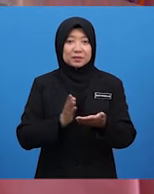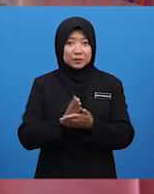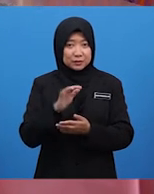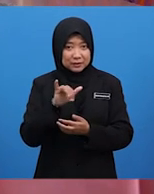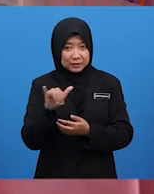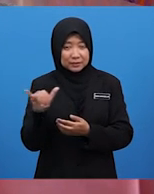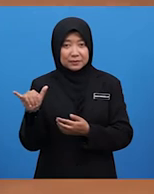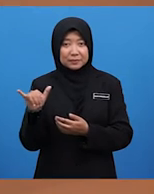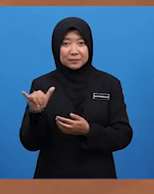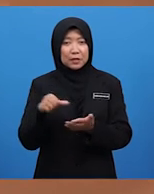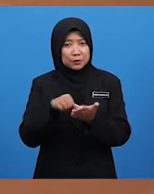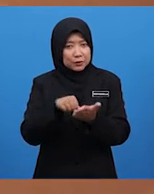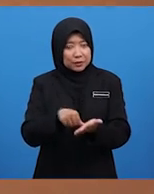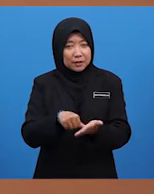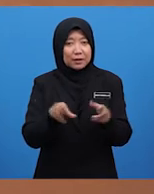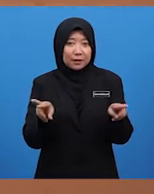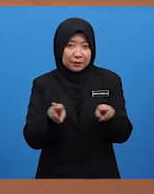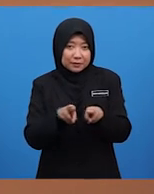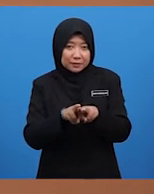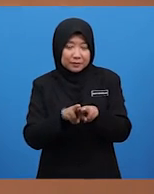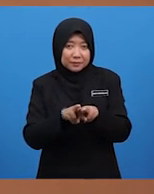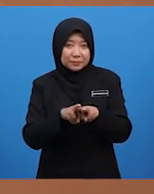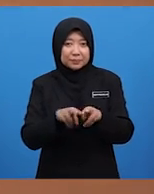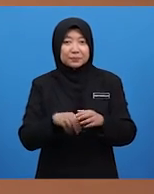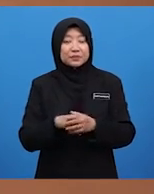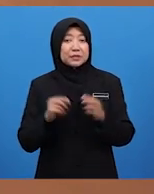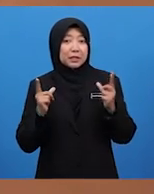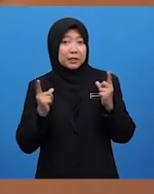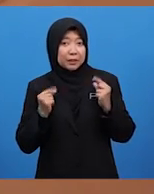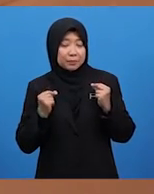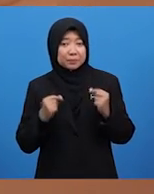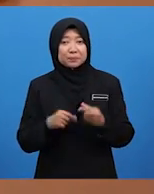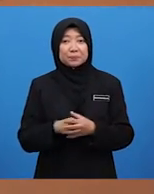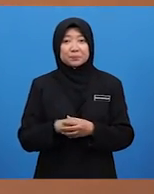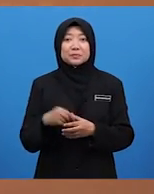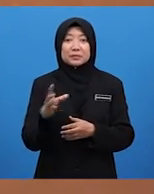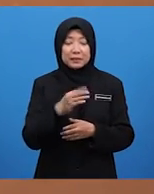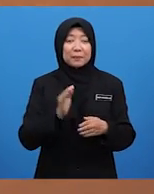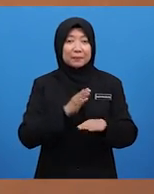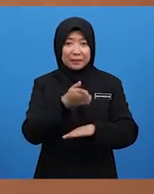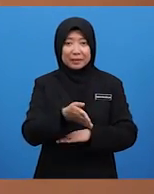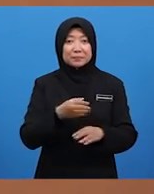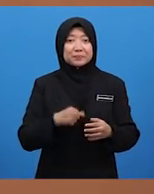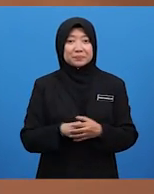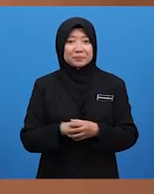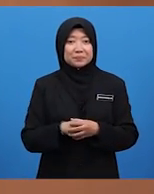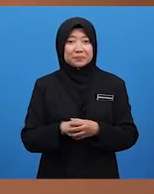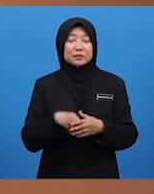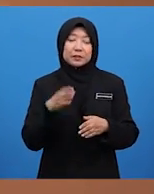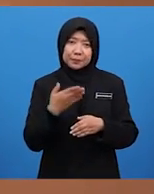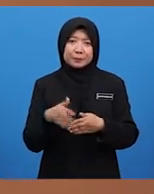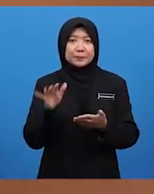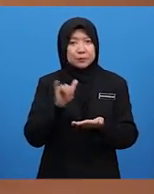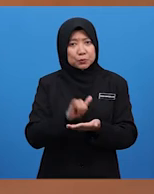Seterusnya, tekan rata klim pada garis leher dan belah. Setelah